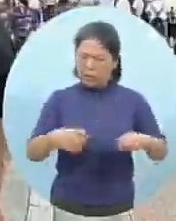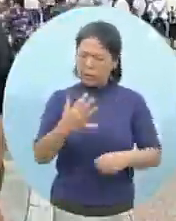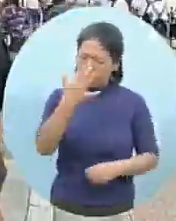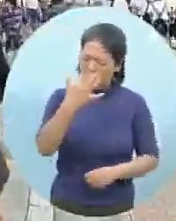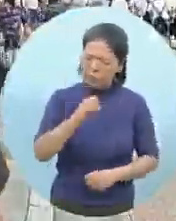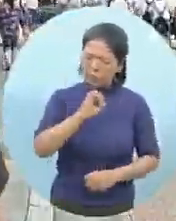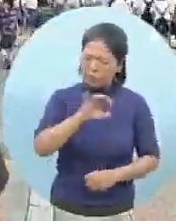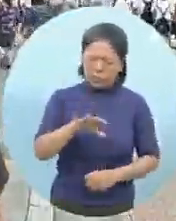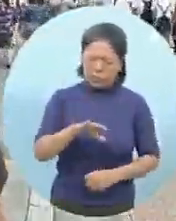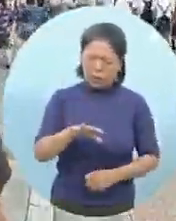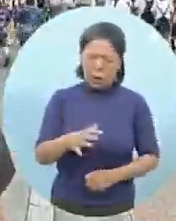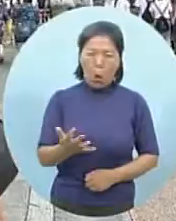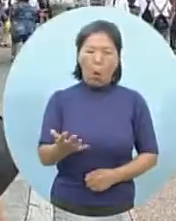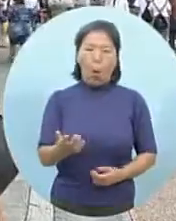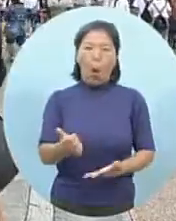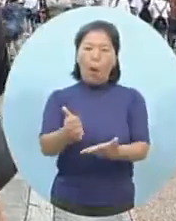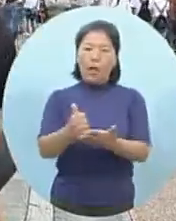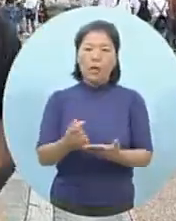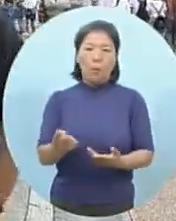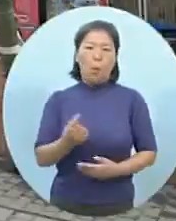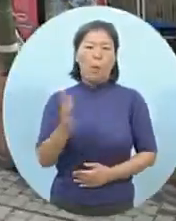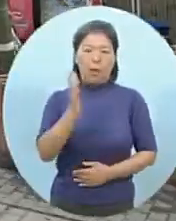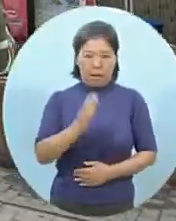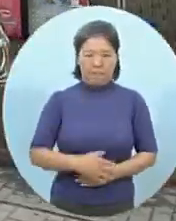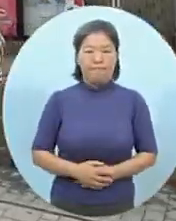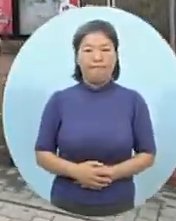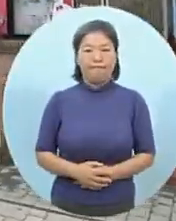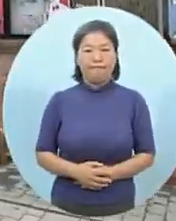しまったらもうお客さん来ませんので。